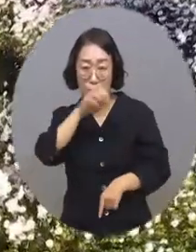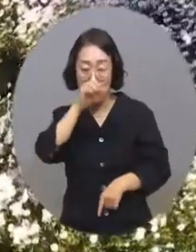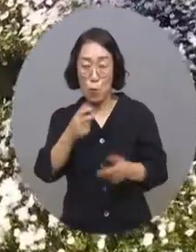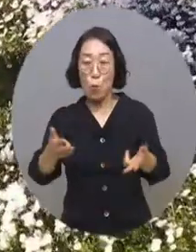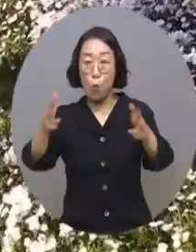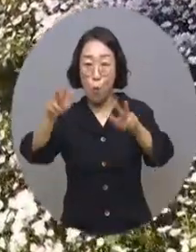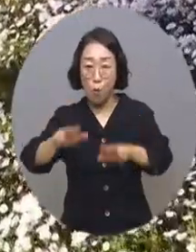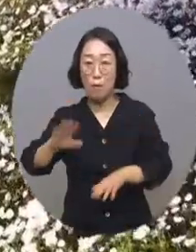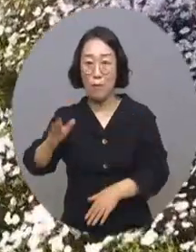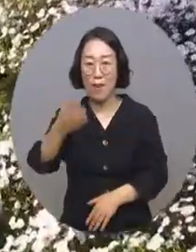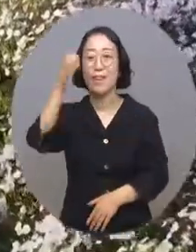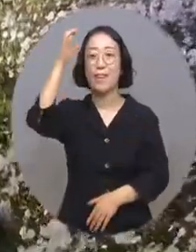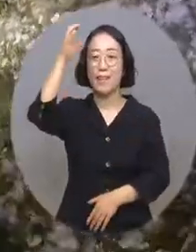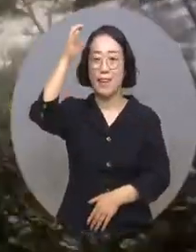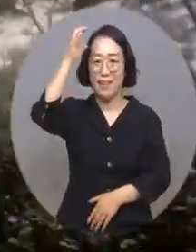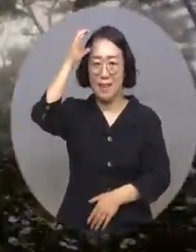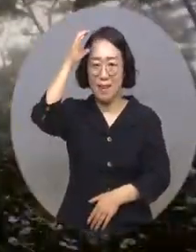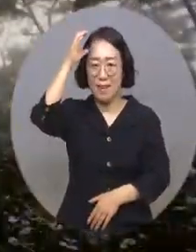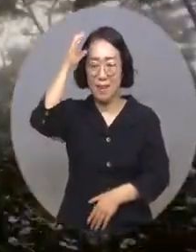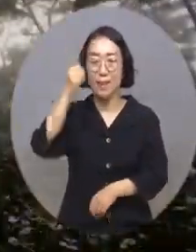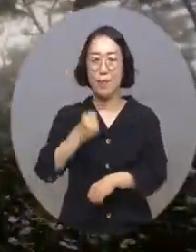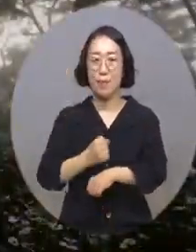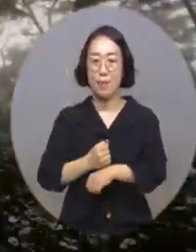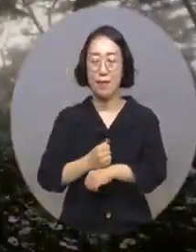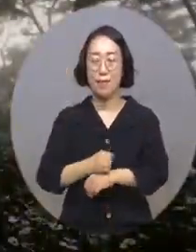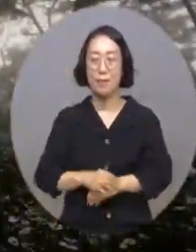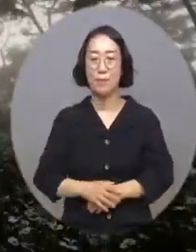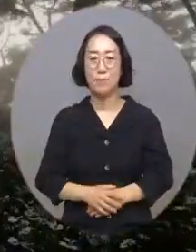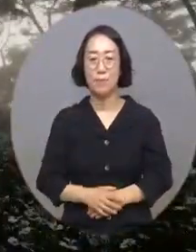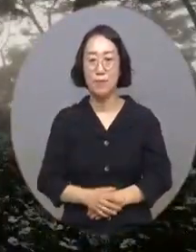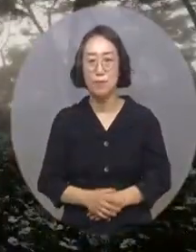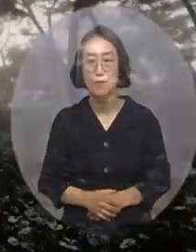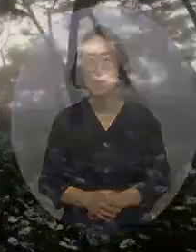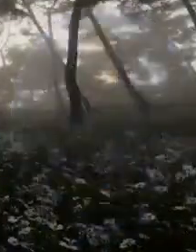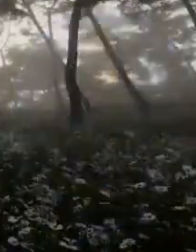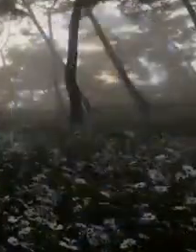정원으로 자리 잡길 기대합니다. 복지TV 전북방송 장유진입니다.